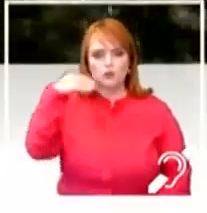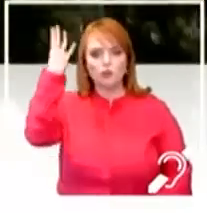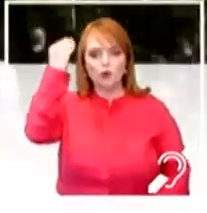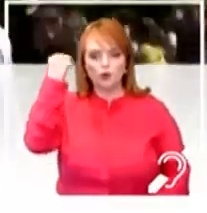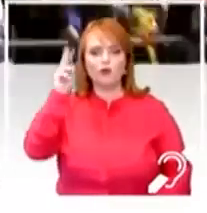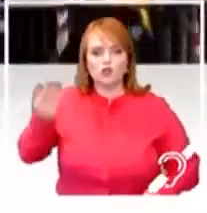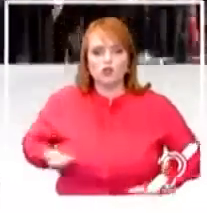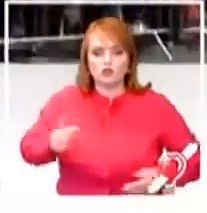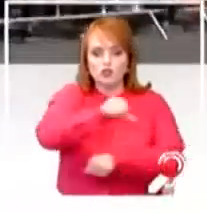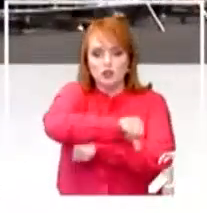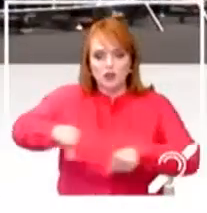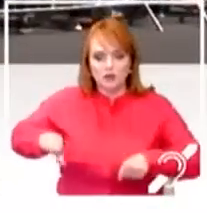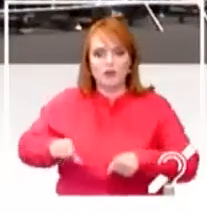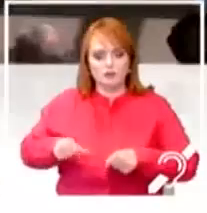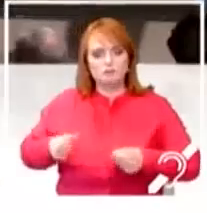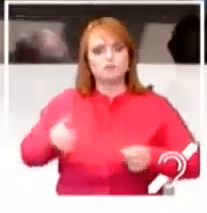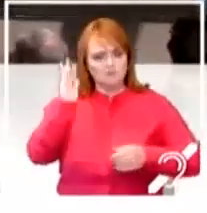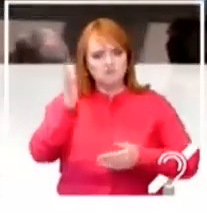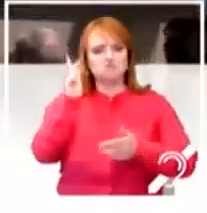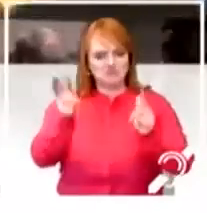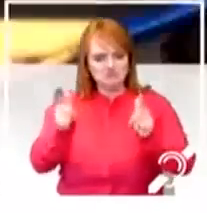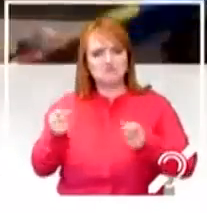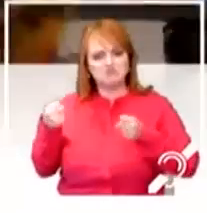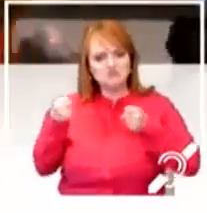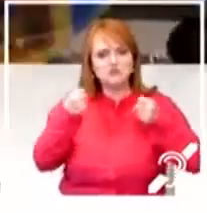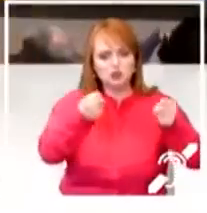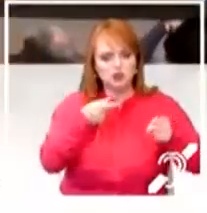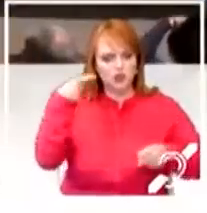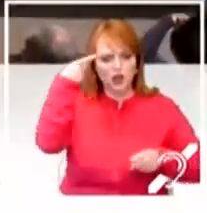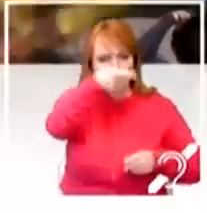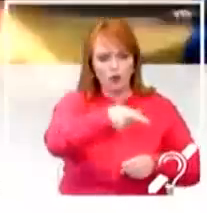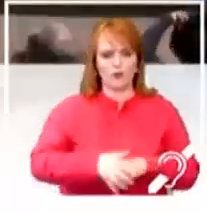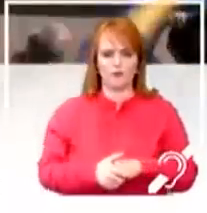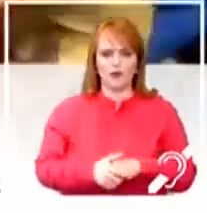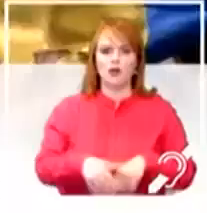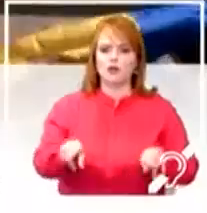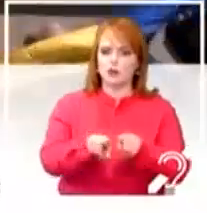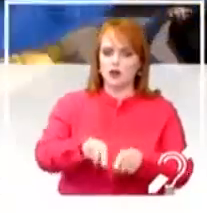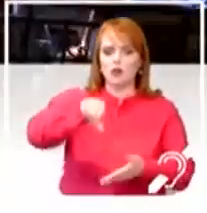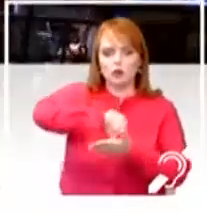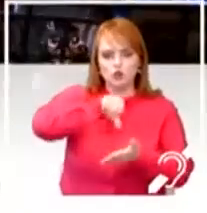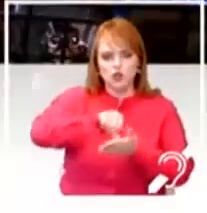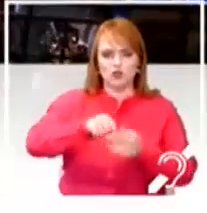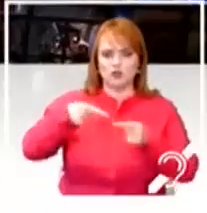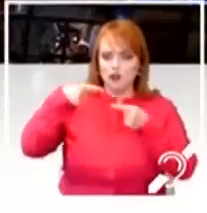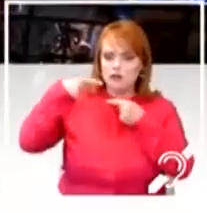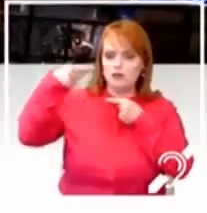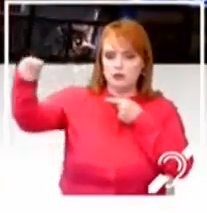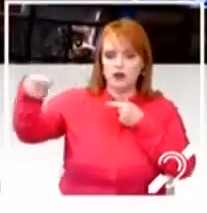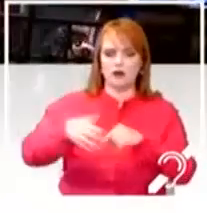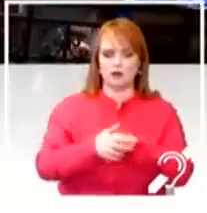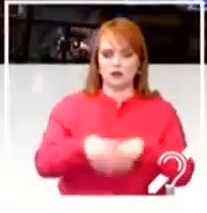Basarabenii din diaspora au mers sute de kilometri pentru a fi alături de alți conaționali și a participat de la distanță la adunarea